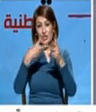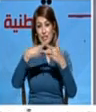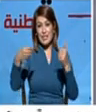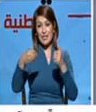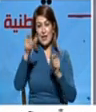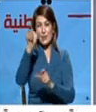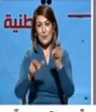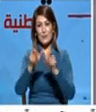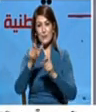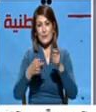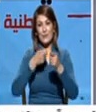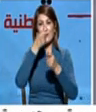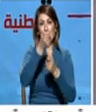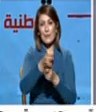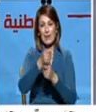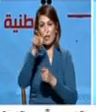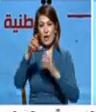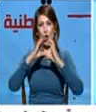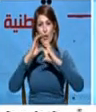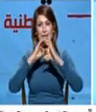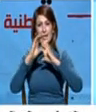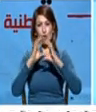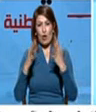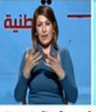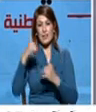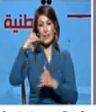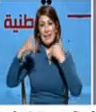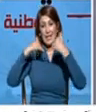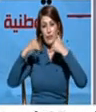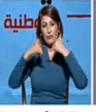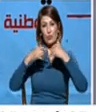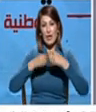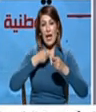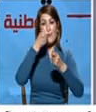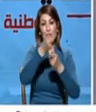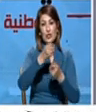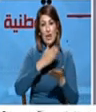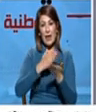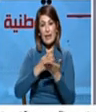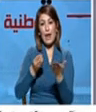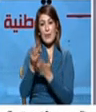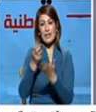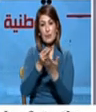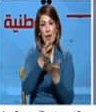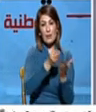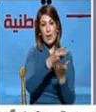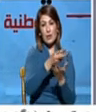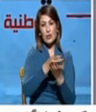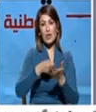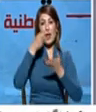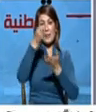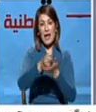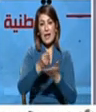يشري دينيه على التلفون يعمل حوالي يخلص فاتوره ان تعمل